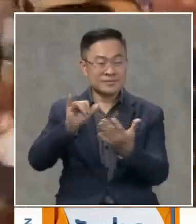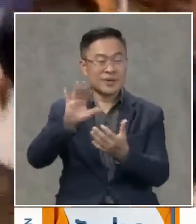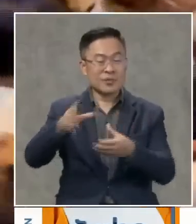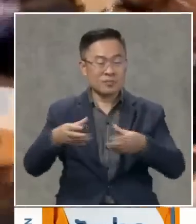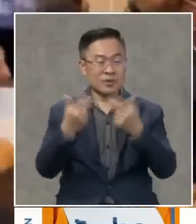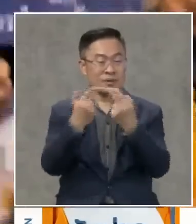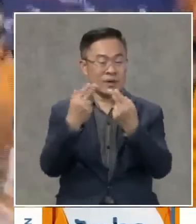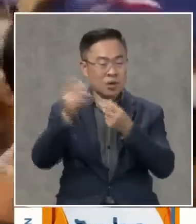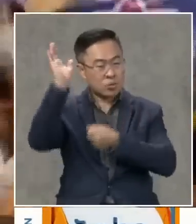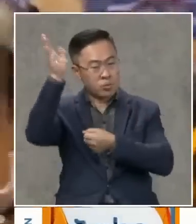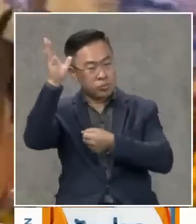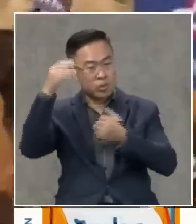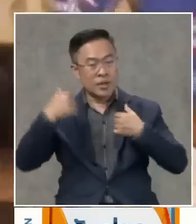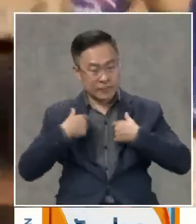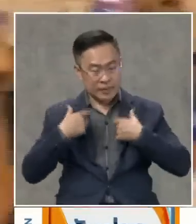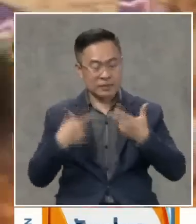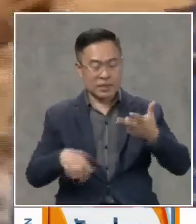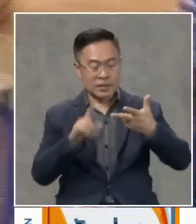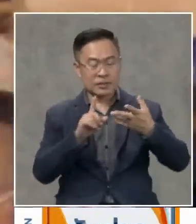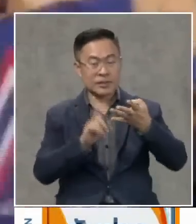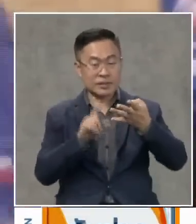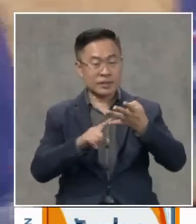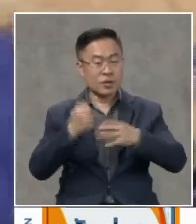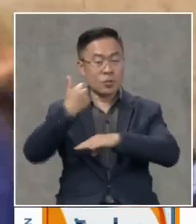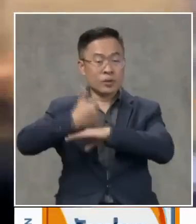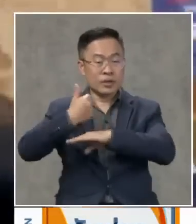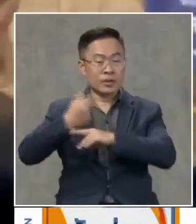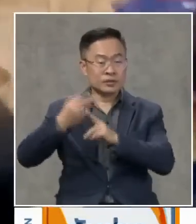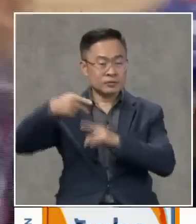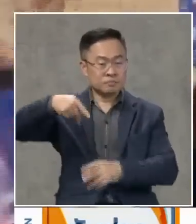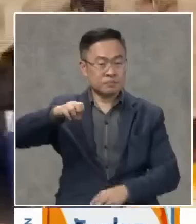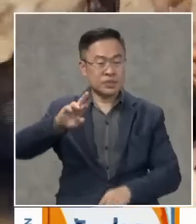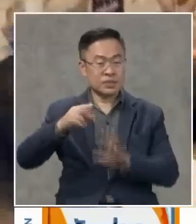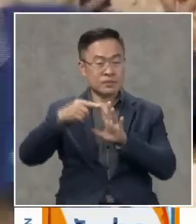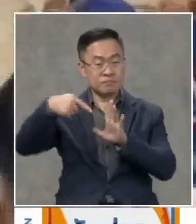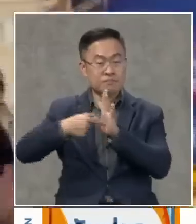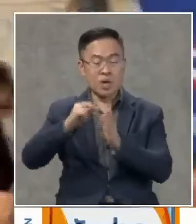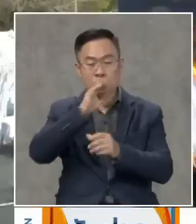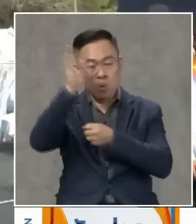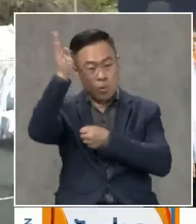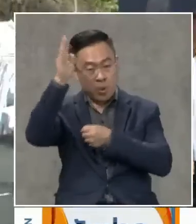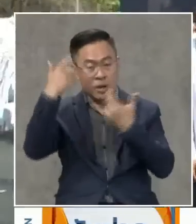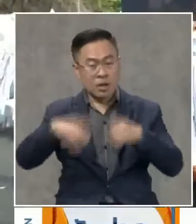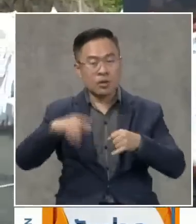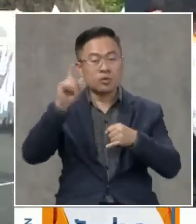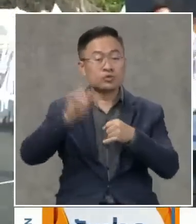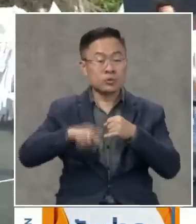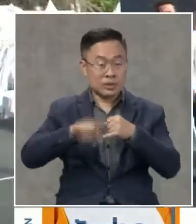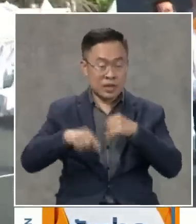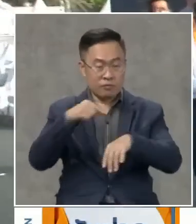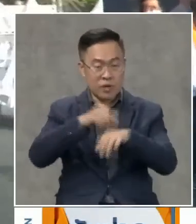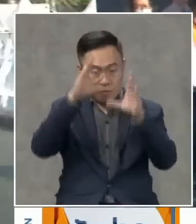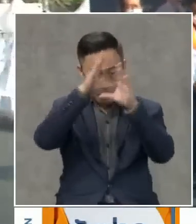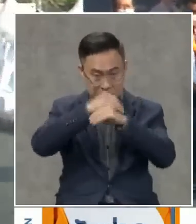คขึ้นปราศัยค่ะแล้วจะต่อด้วยคุณพีรพันธ์สาลีรัฐวิภาคหัวหน้าพรรคขึ้นปราศัยด้วยนะคะจะไปปิดท้ายไฮไลท์